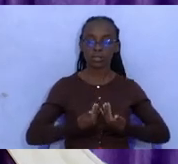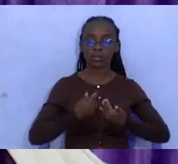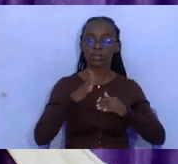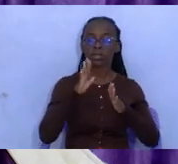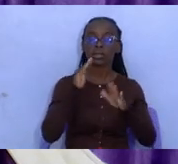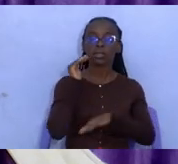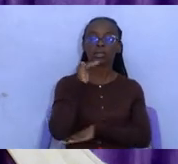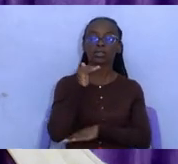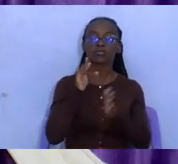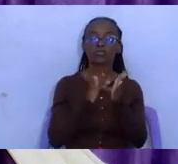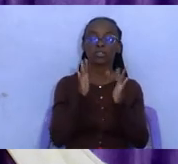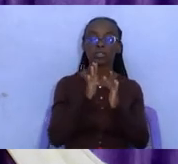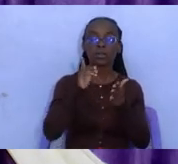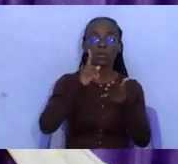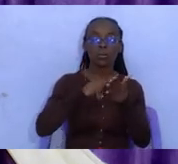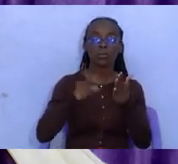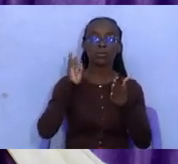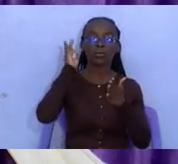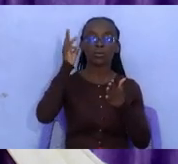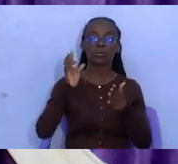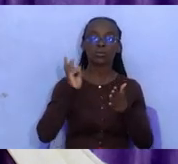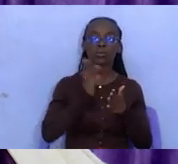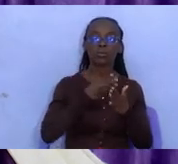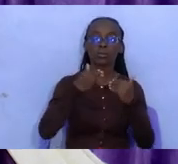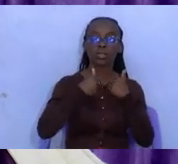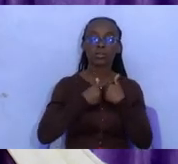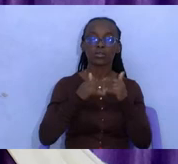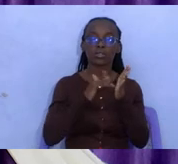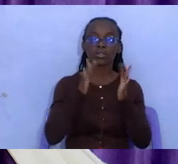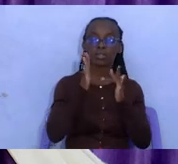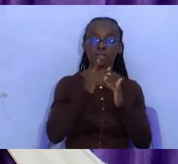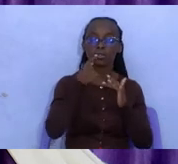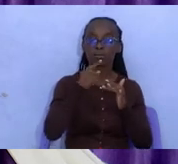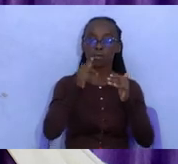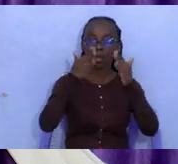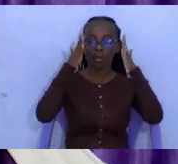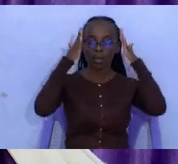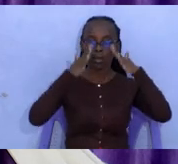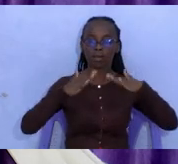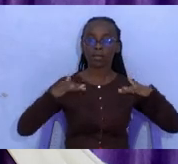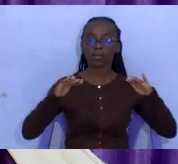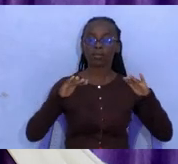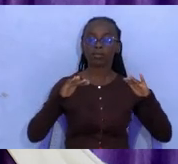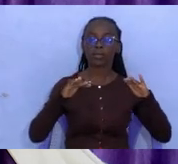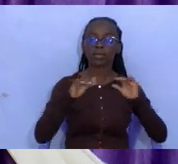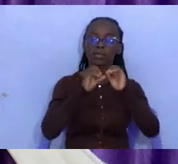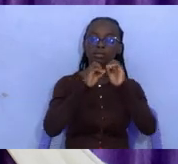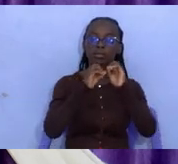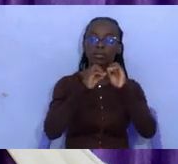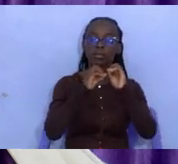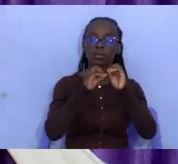watu tufikiri. Yesu akamwambia hapana, calm down, iko hivi. Si bure kunifuata.